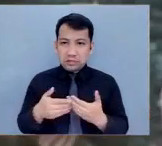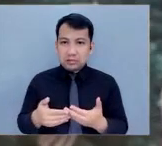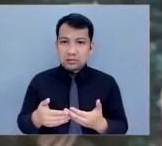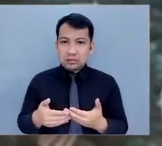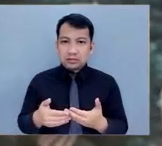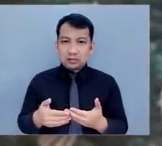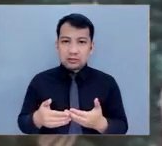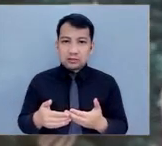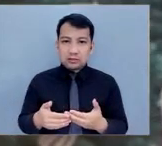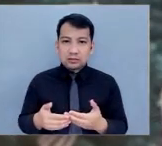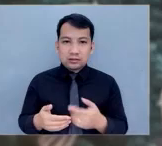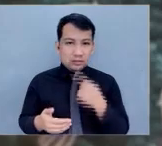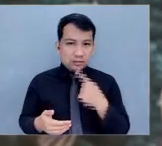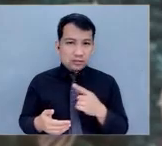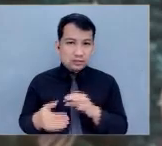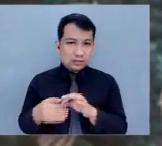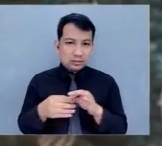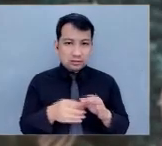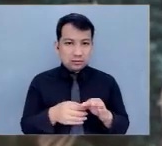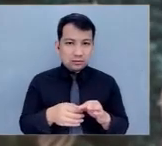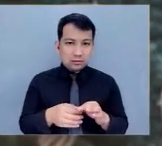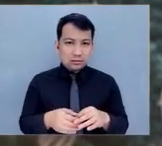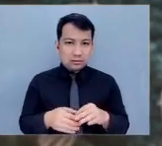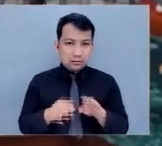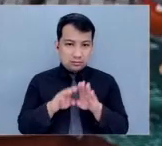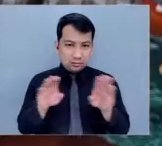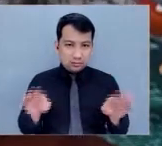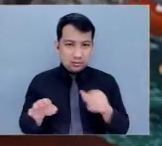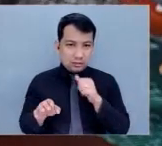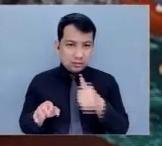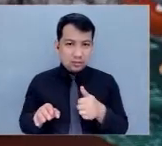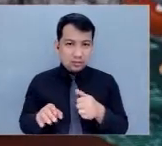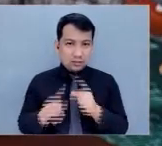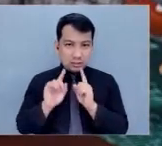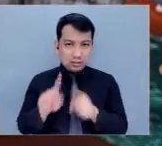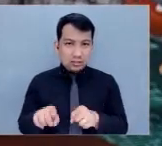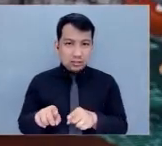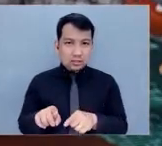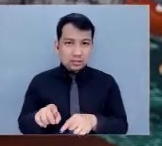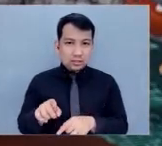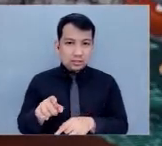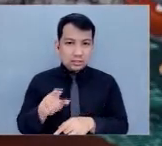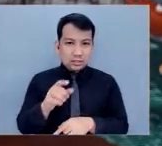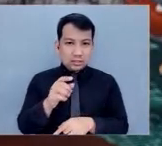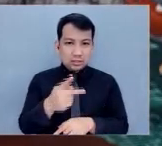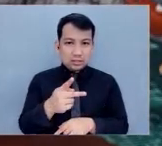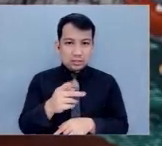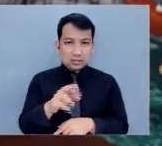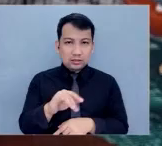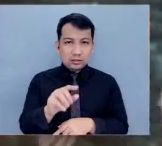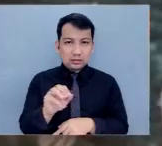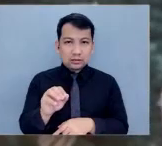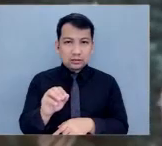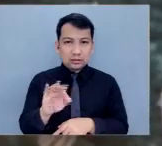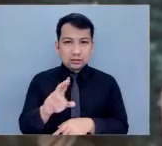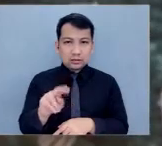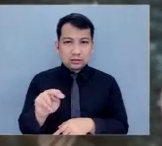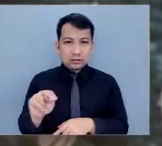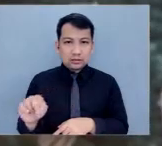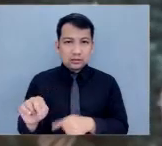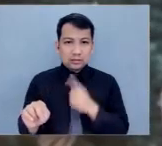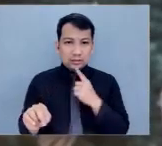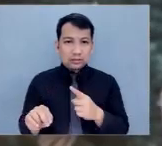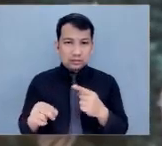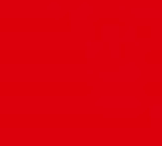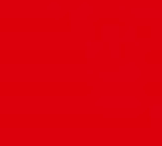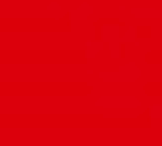No? Bukas, nakatakda namang sumagot si Christopher Min sa mga buwelta sa kanya sa